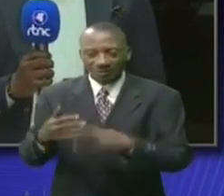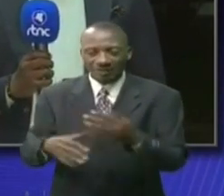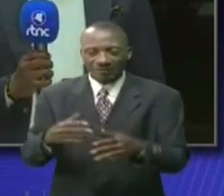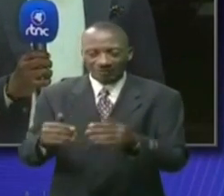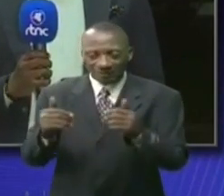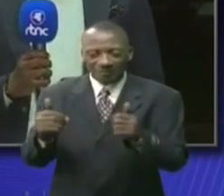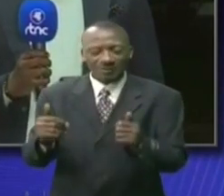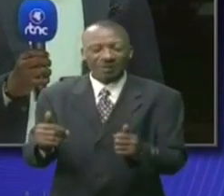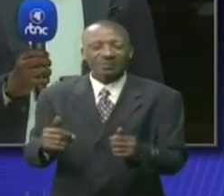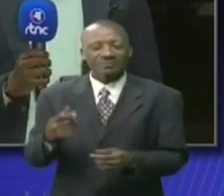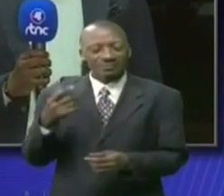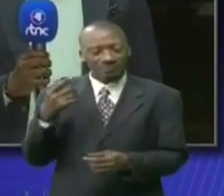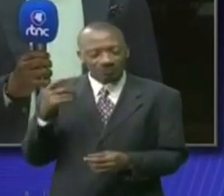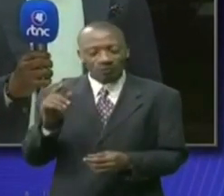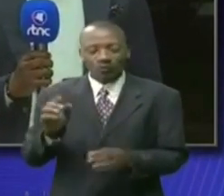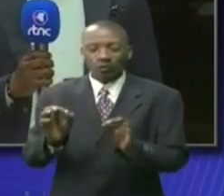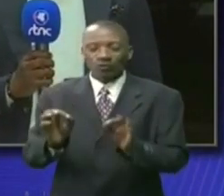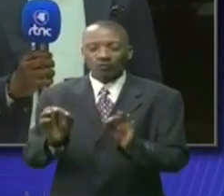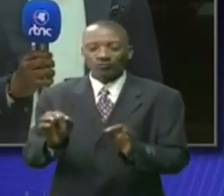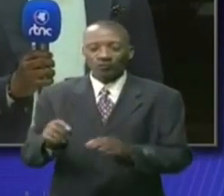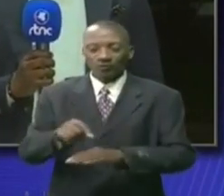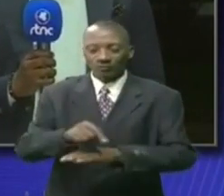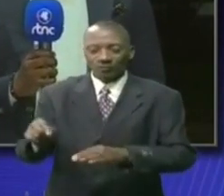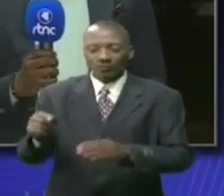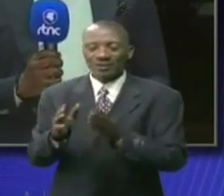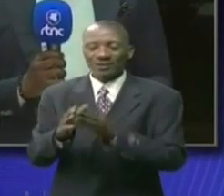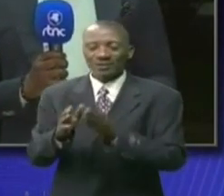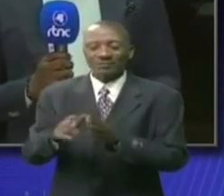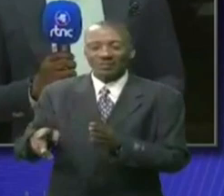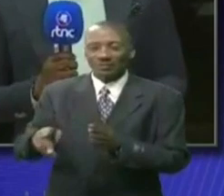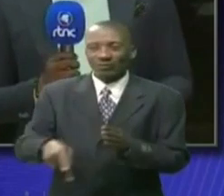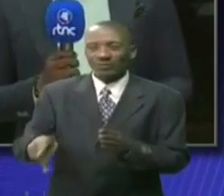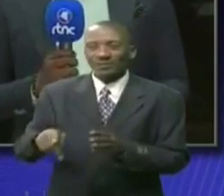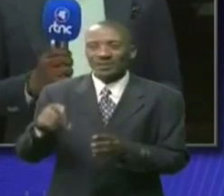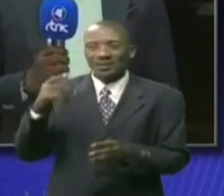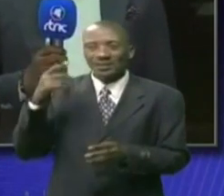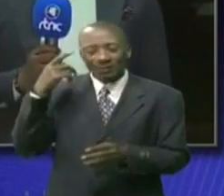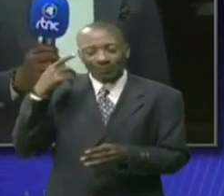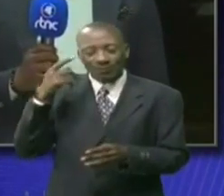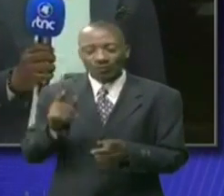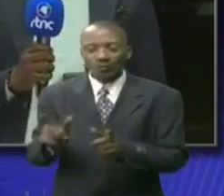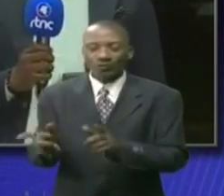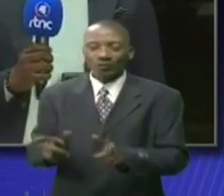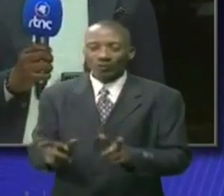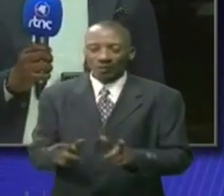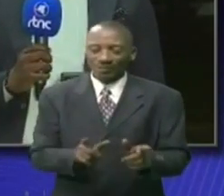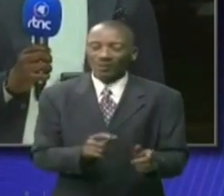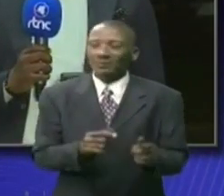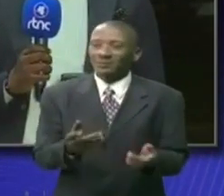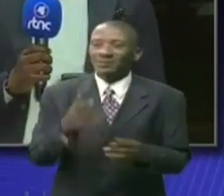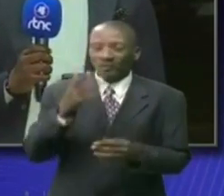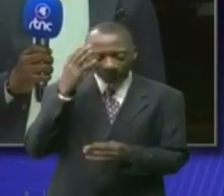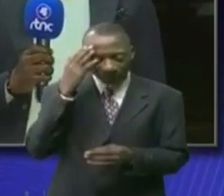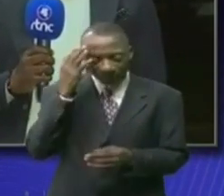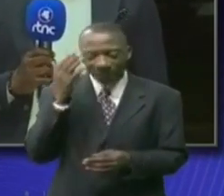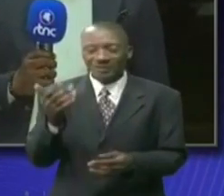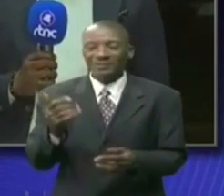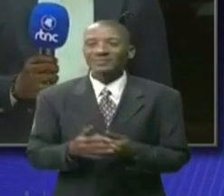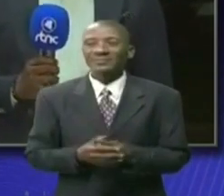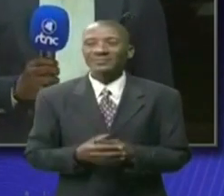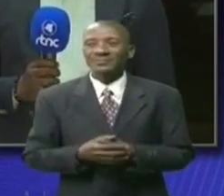provinciale de Lualaba. Dites-nous Gaëtan, quels sont ces autres ouvrages qui témoignent aussi de la grandeur de la province de Lualaba, Gaëtan?